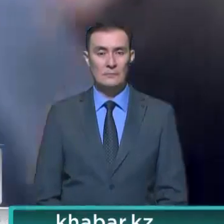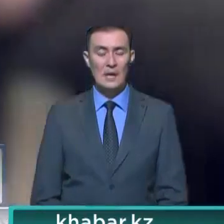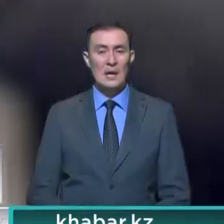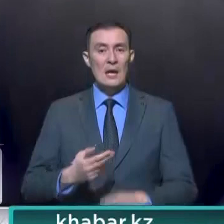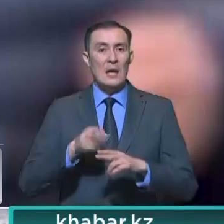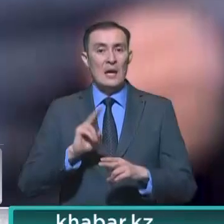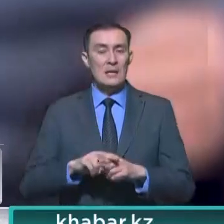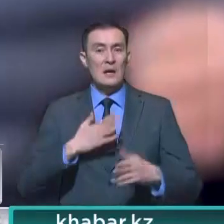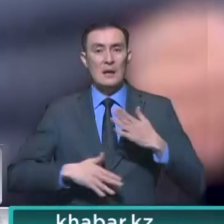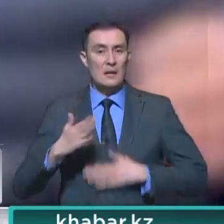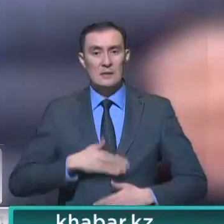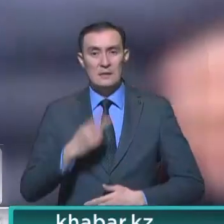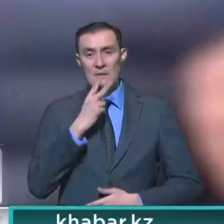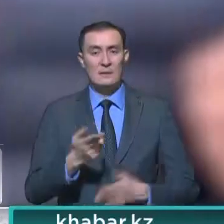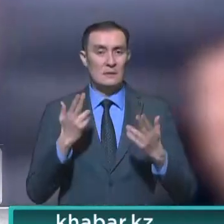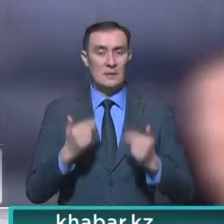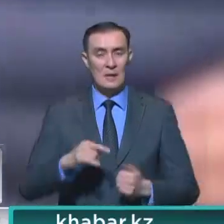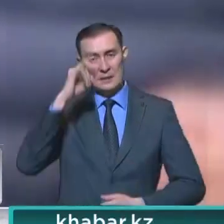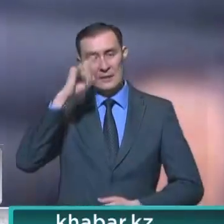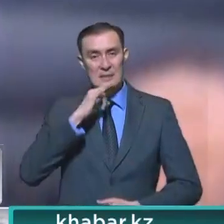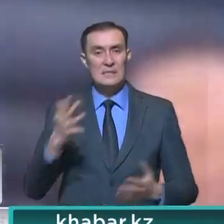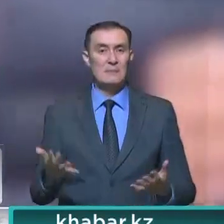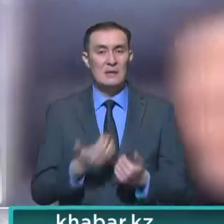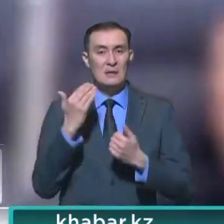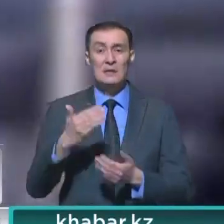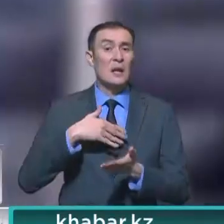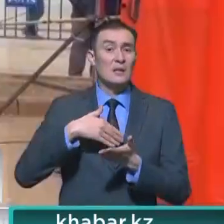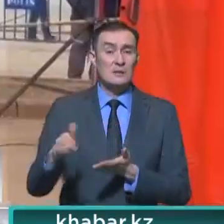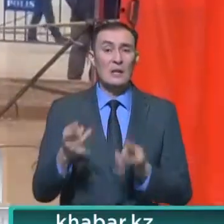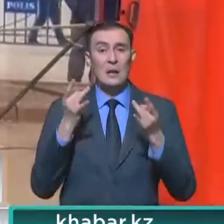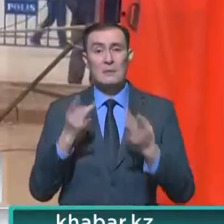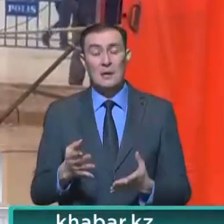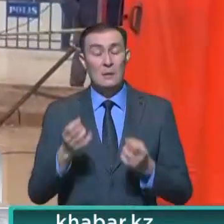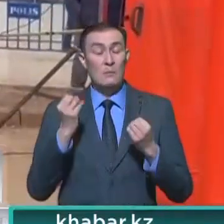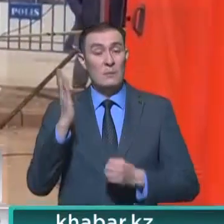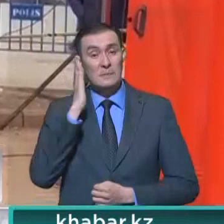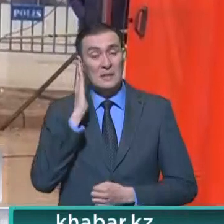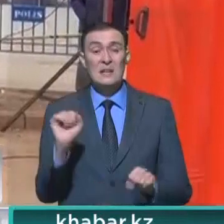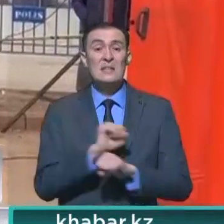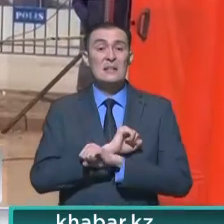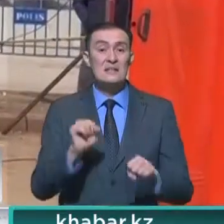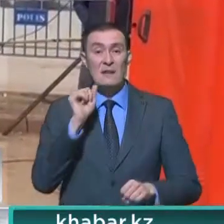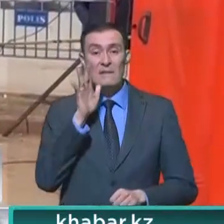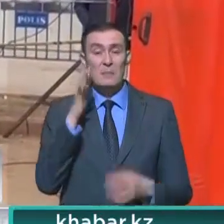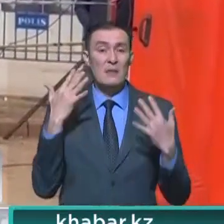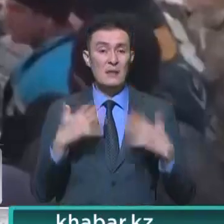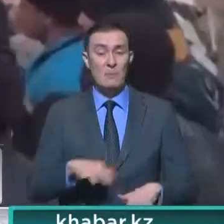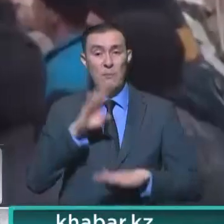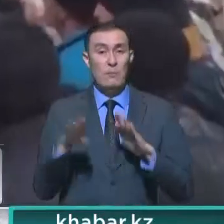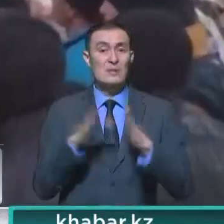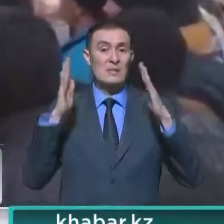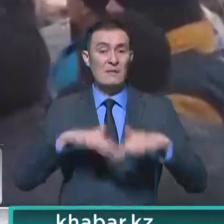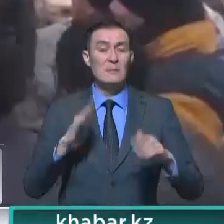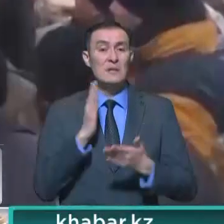Эти эмоции не требуют комментариев. Казахстанские спасатели даже отказываются элементарно поспать. Нельзя терять ни минуты, под завалами могут